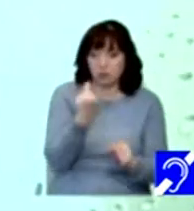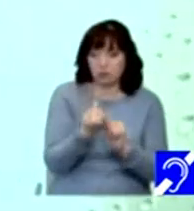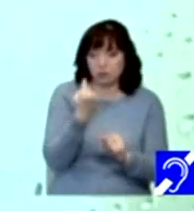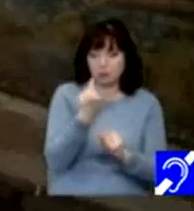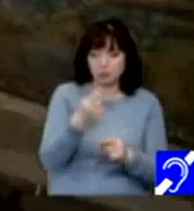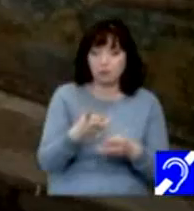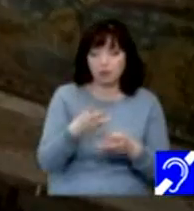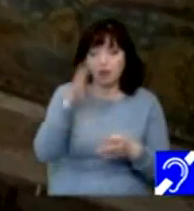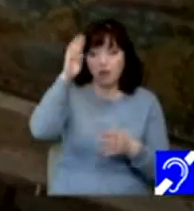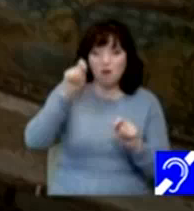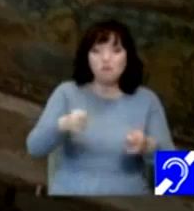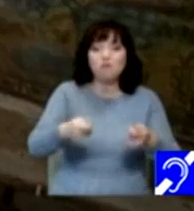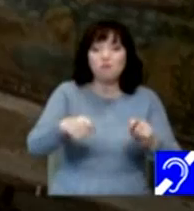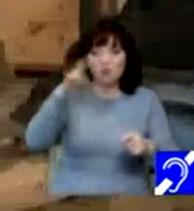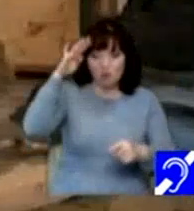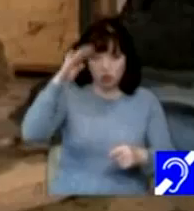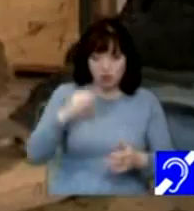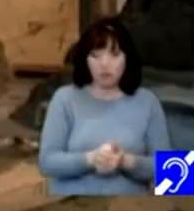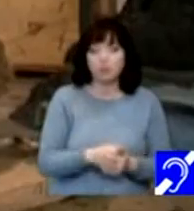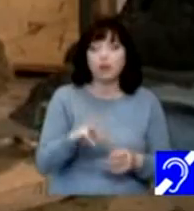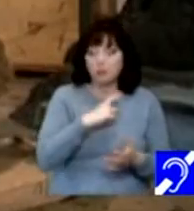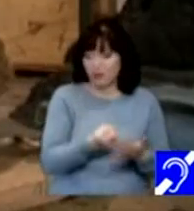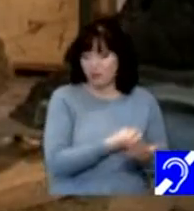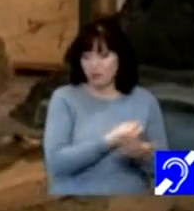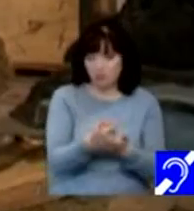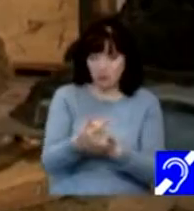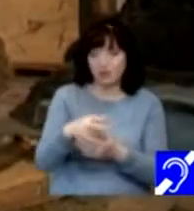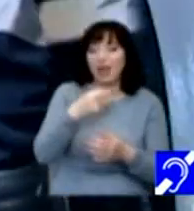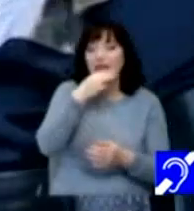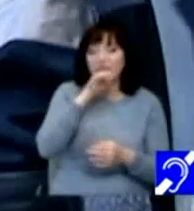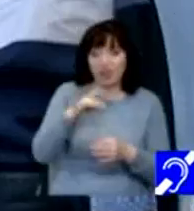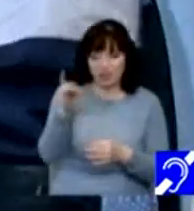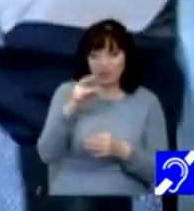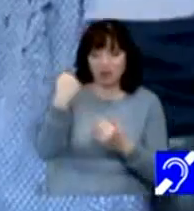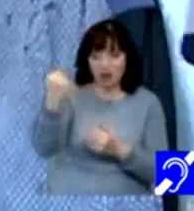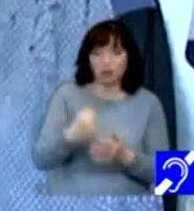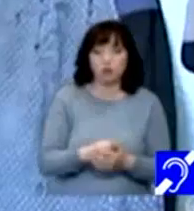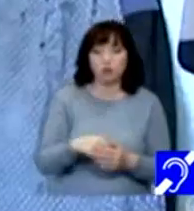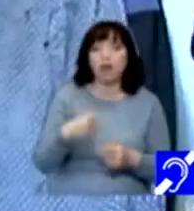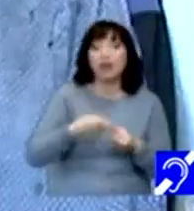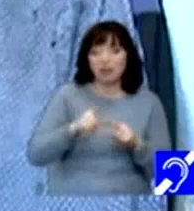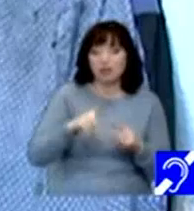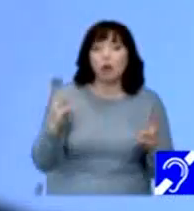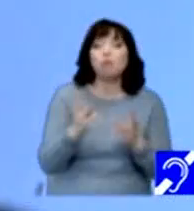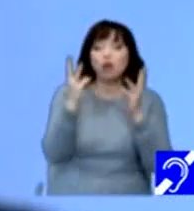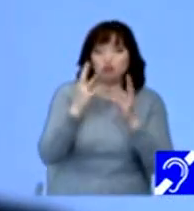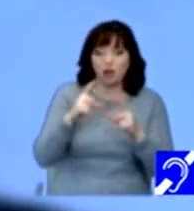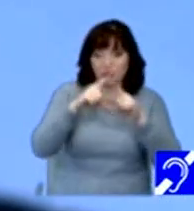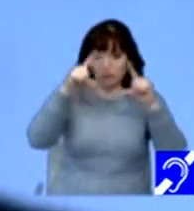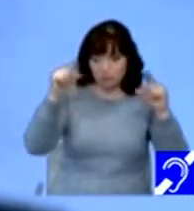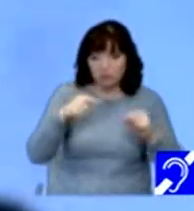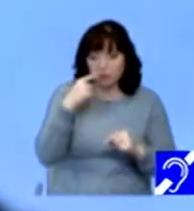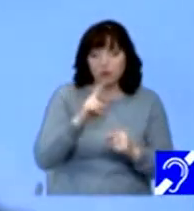un încălzitor de apă. Aceștia au fost internați la Spitalul Raional. Inspectoratul General pentru Situații de Urgență